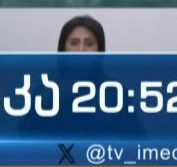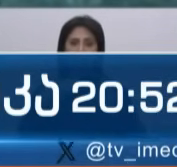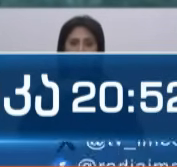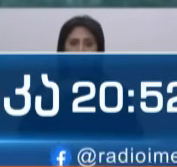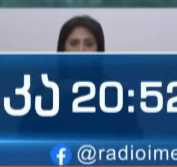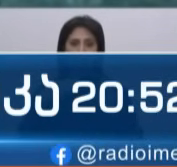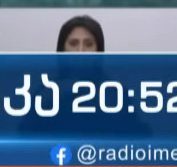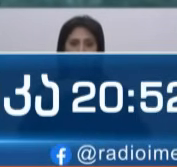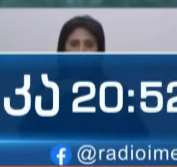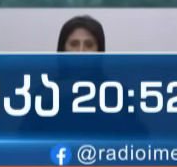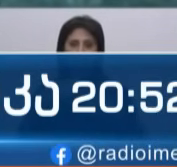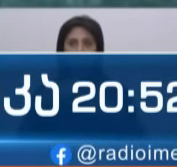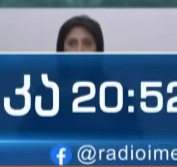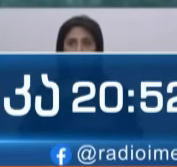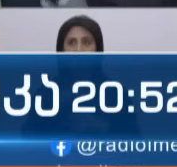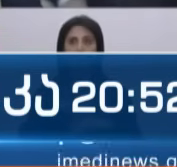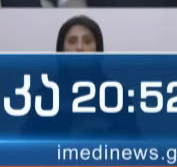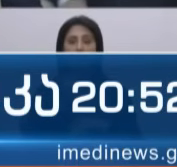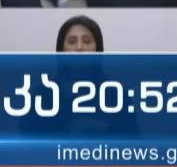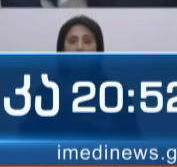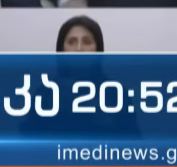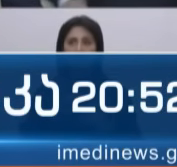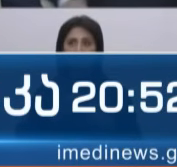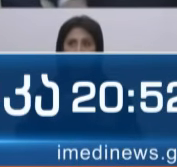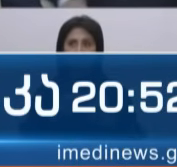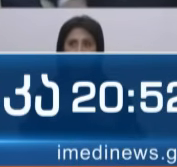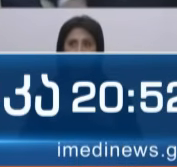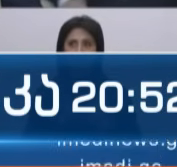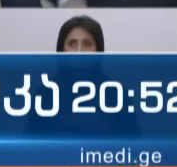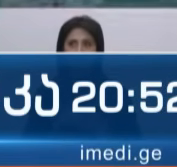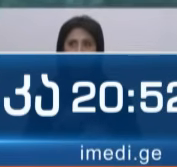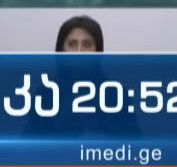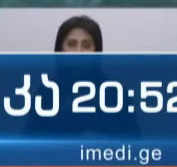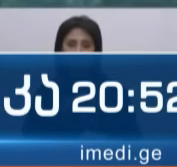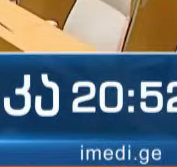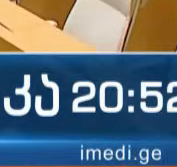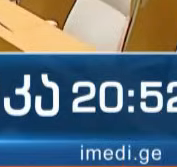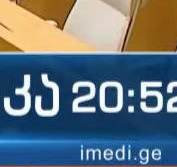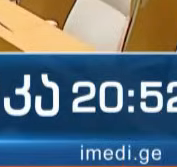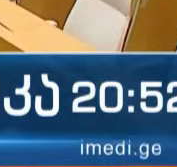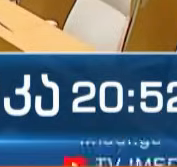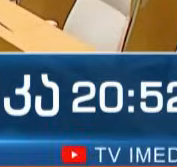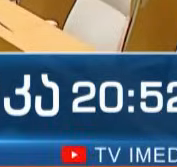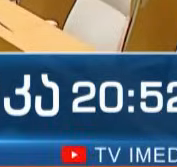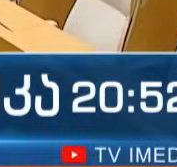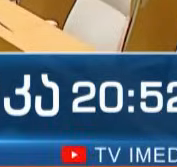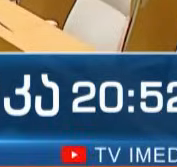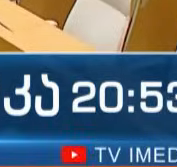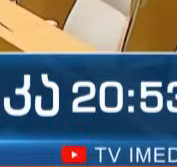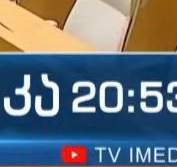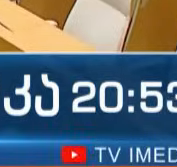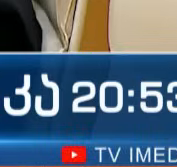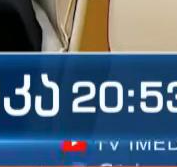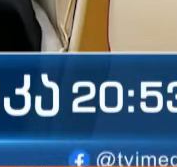ევროკავშირის დროშა. ამიტომ გთხოვთ და იქნებ თქვენ პარტიაში შეძლოთ ასეთი სახის გულსაბნევები დაამზადოთ. ვიდრე ანანაცვლიშვილი